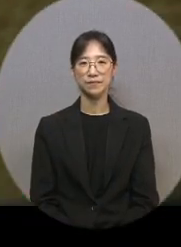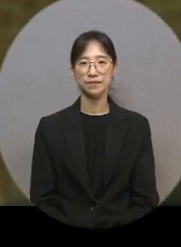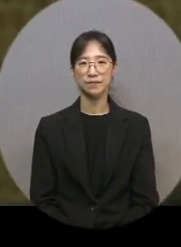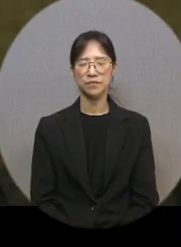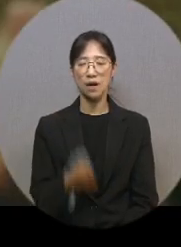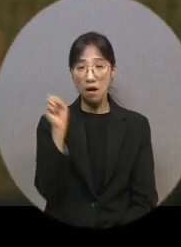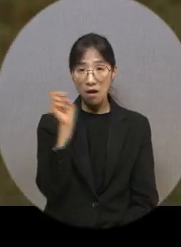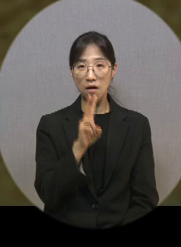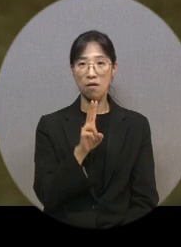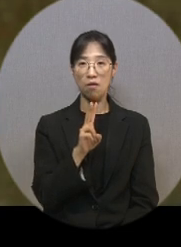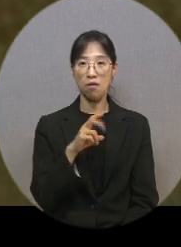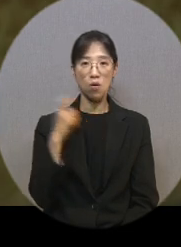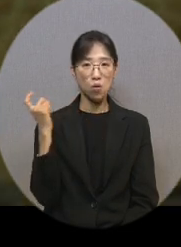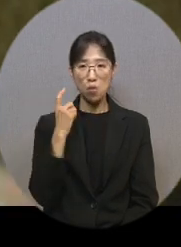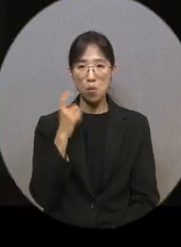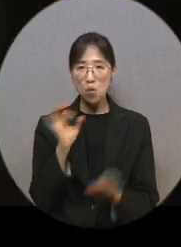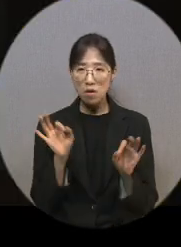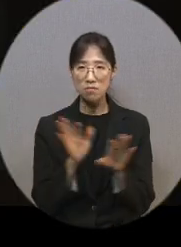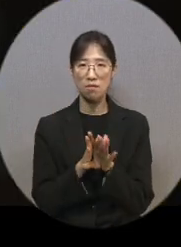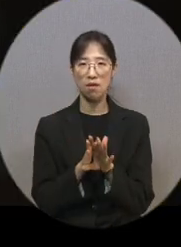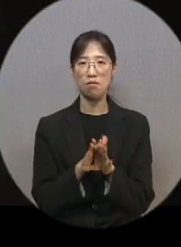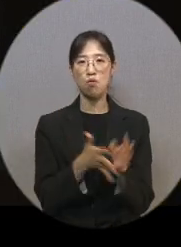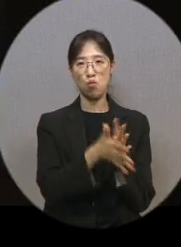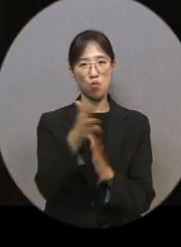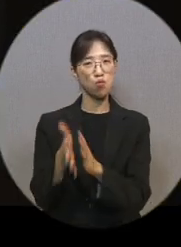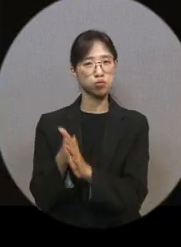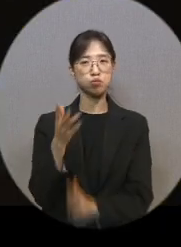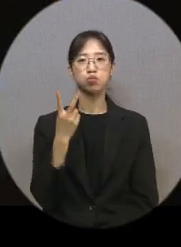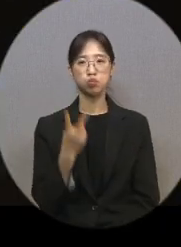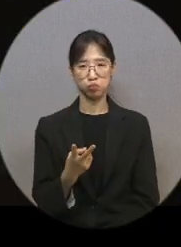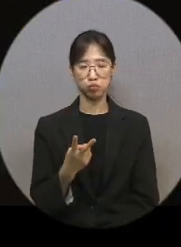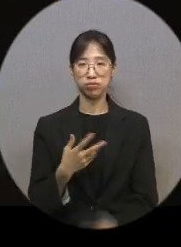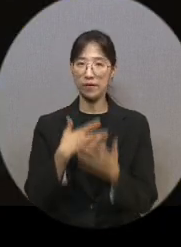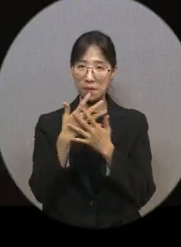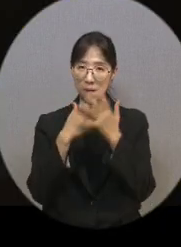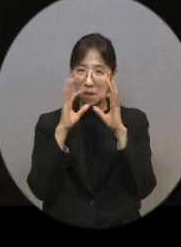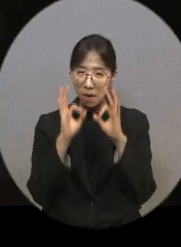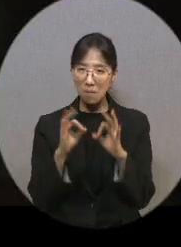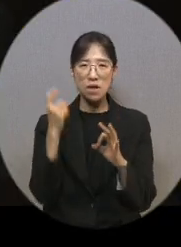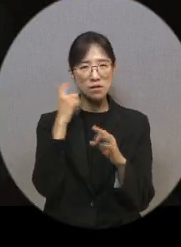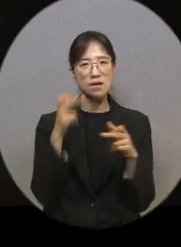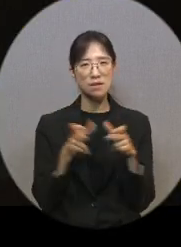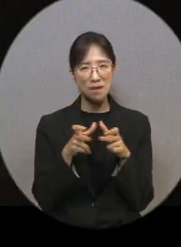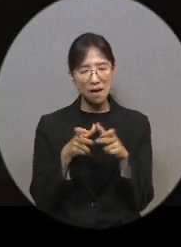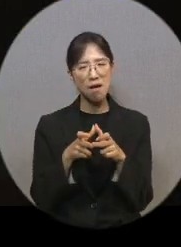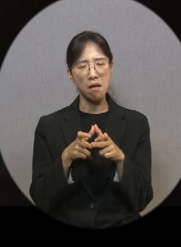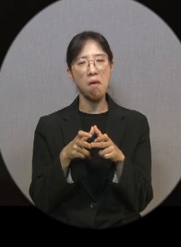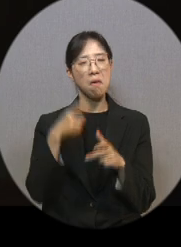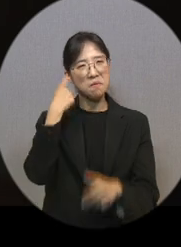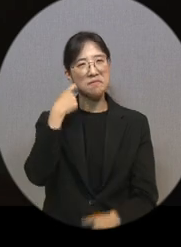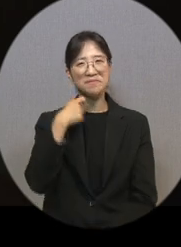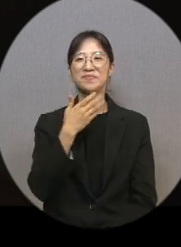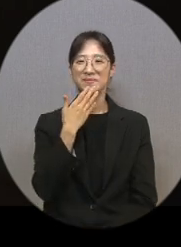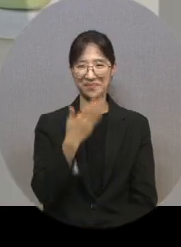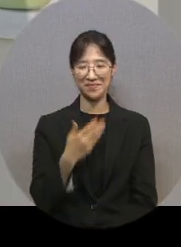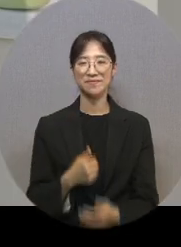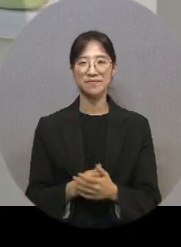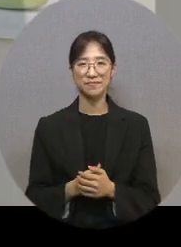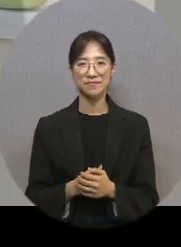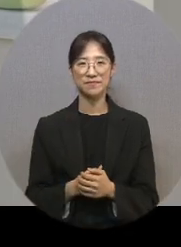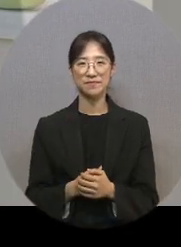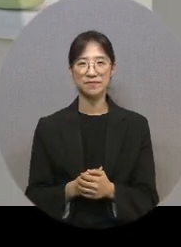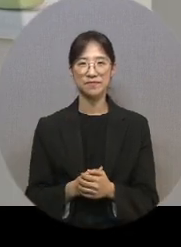어느 날 갑자기 소리가 사라진 두 도시. 영화를 통해 청각장애를 잠시나마 체험해볼 수